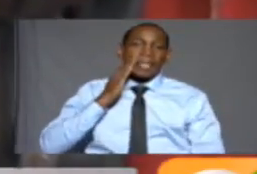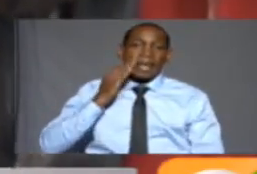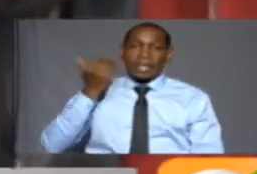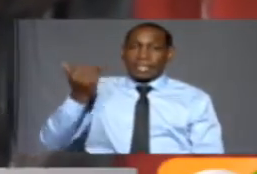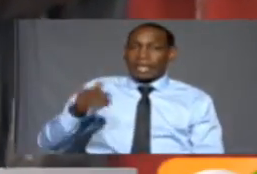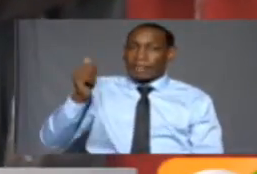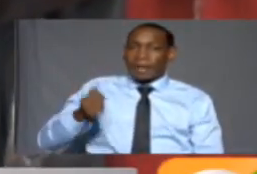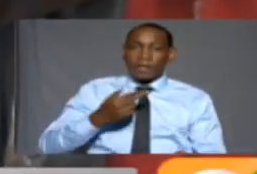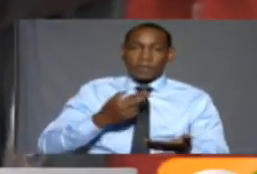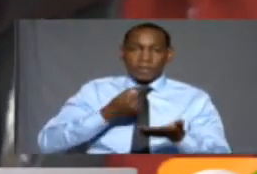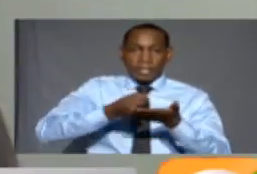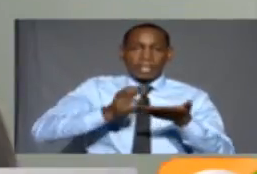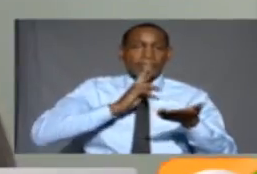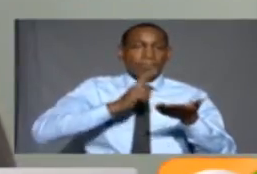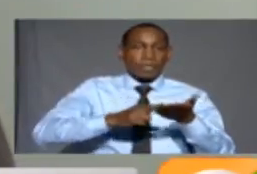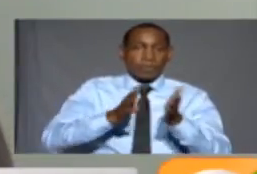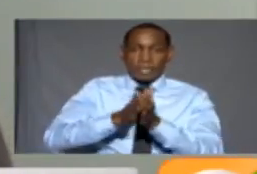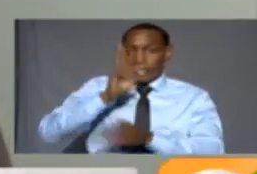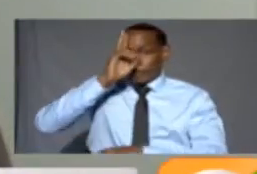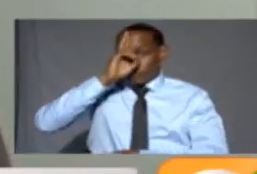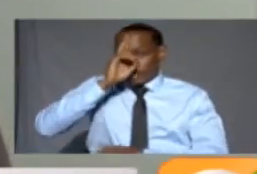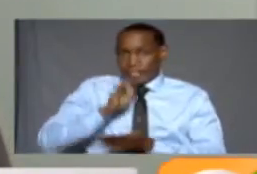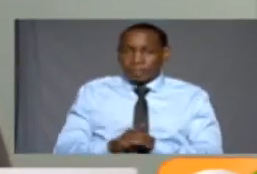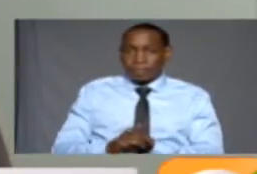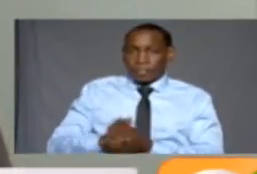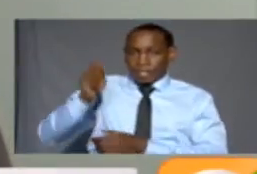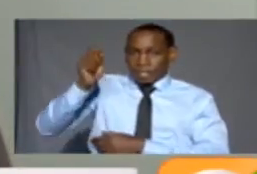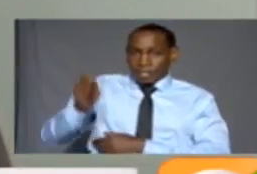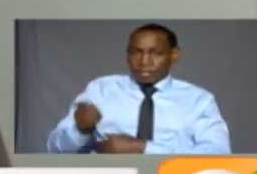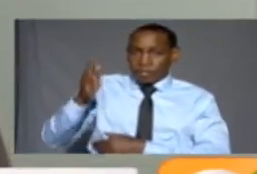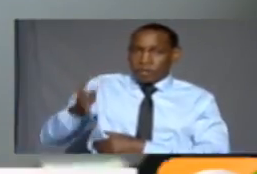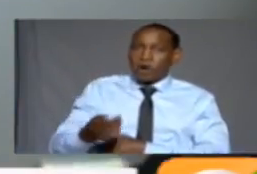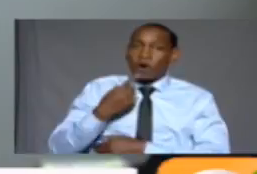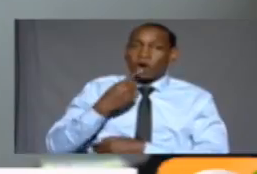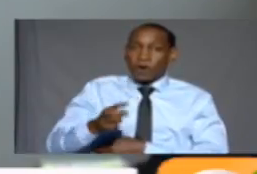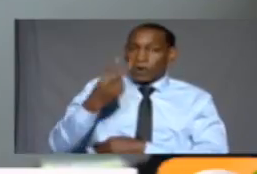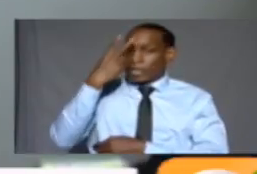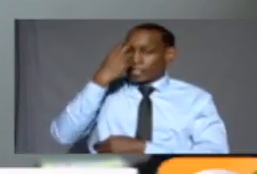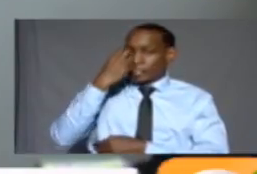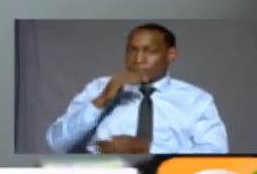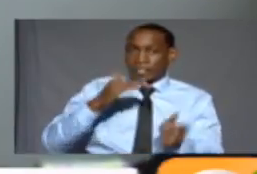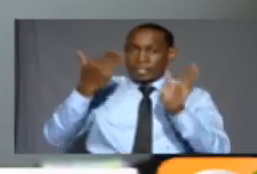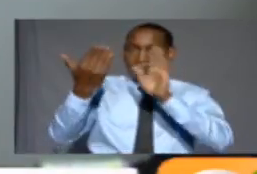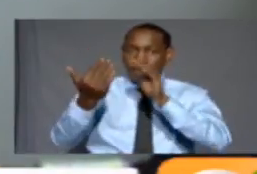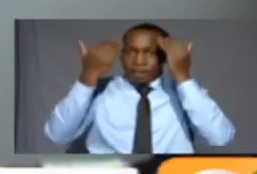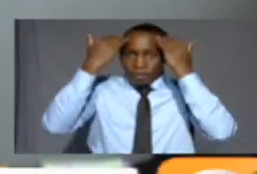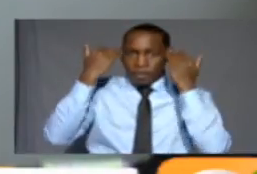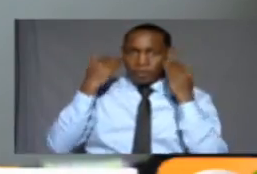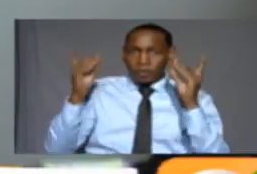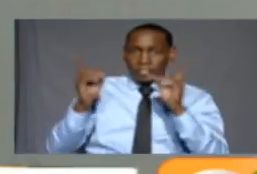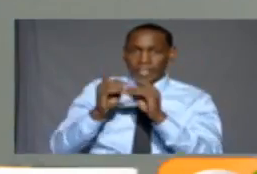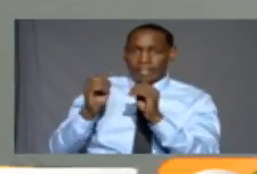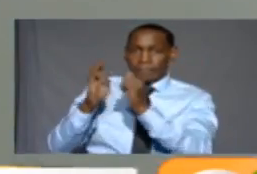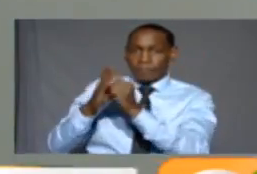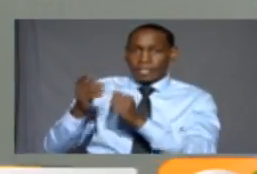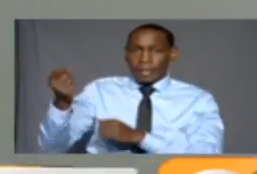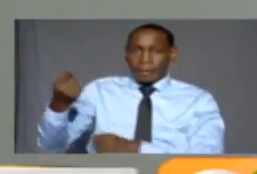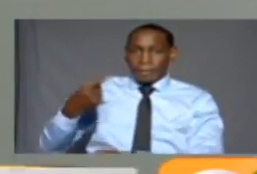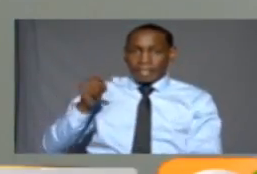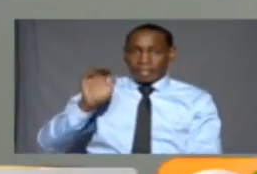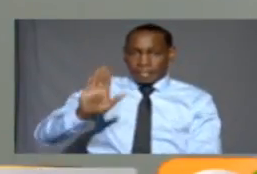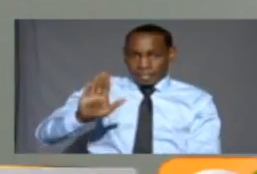hajanakili taarifa yake na polisi. Hakimu Neli ameagiza mshukiwa afikishwe tena kortini tarehe 18 ya mwezi huu.